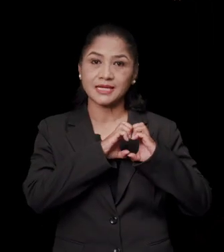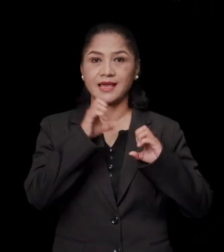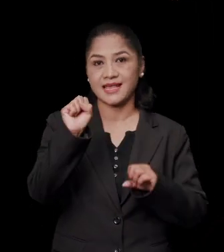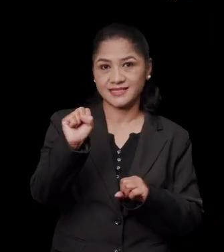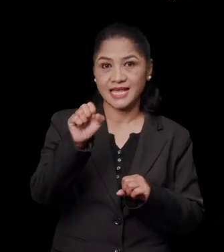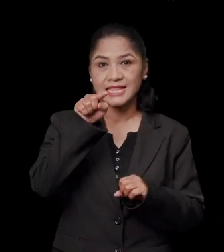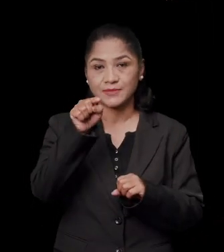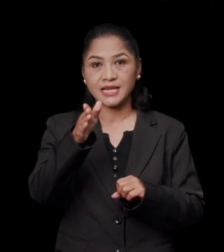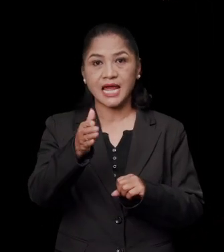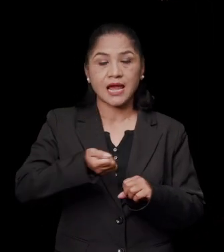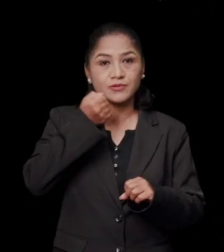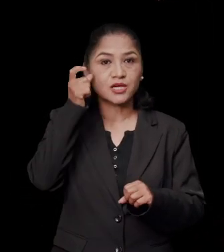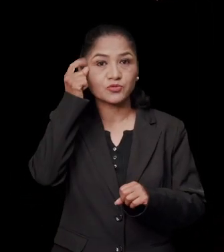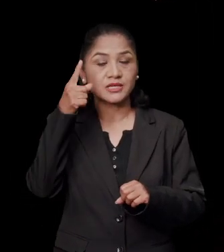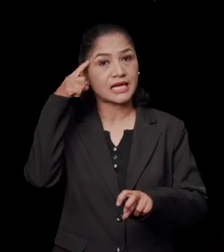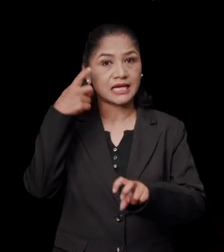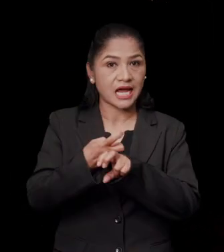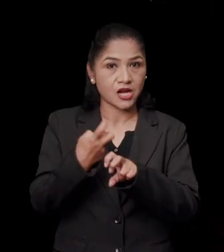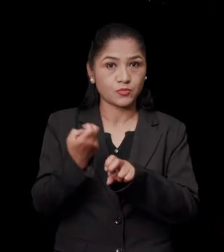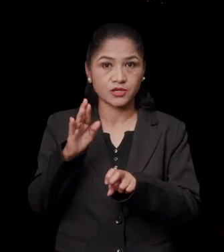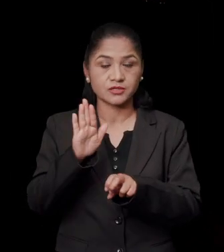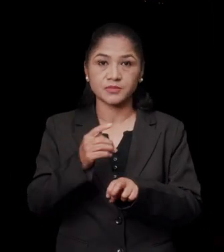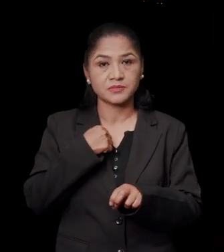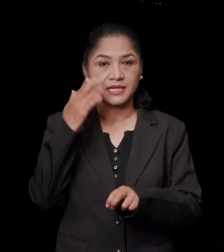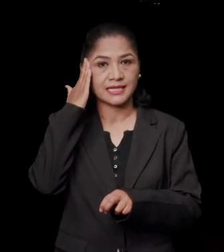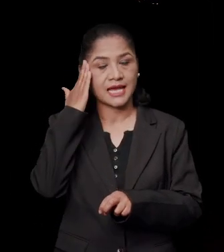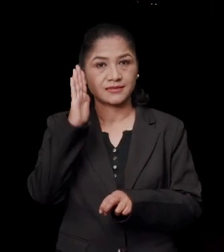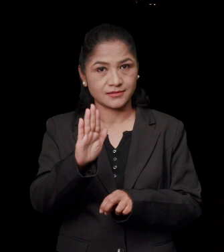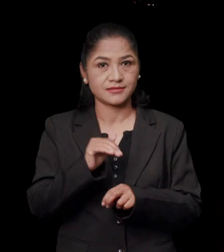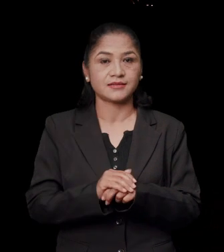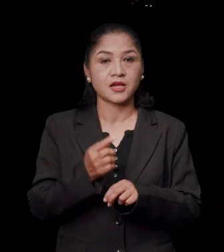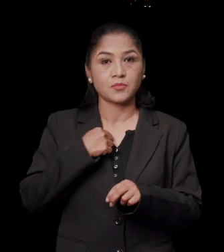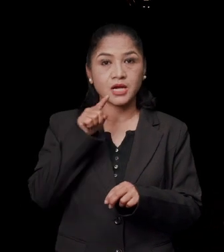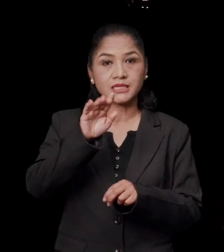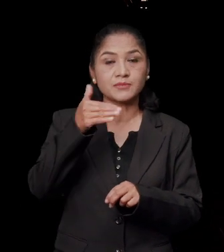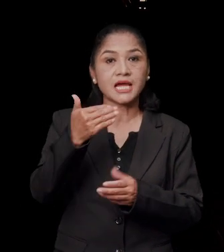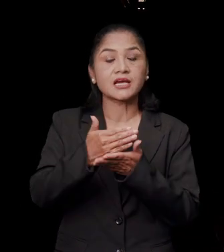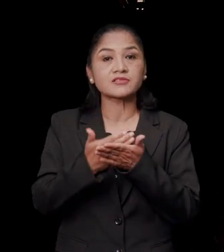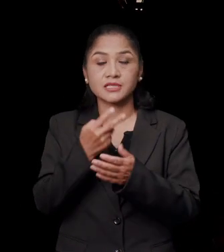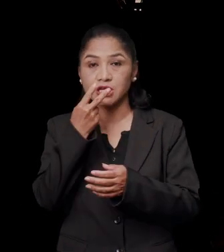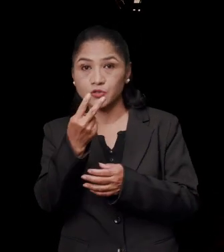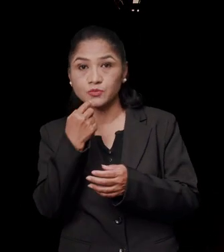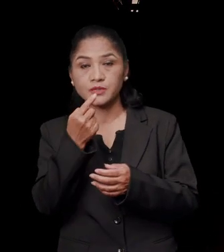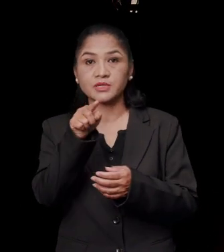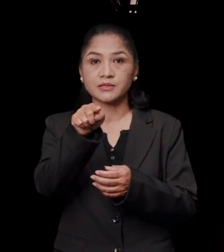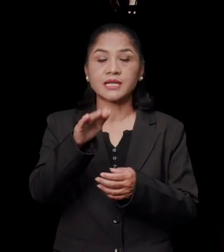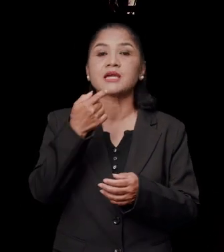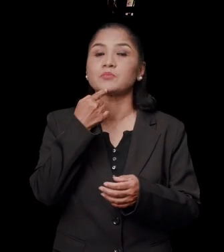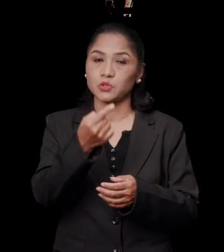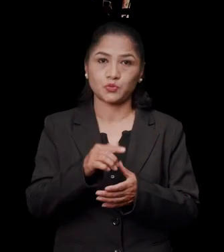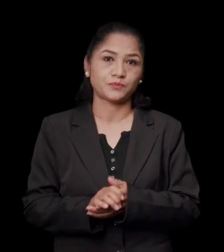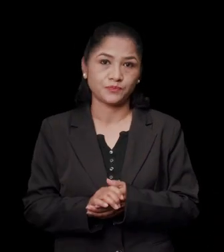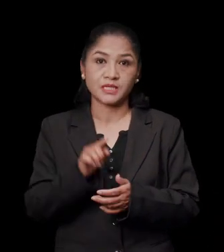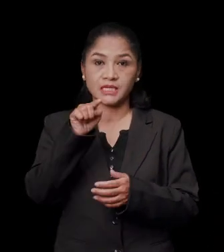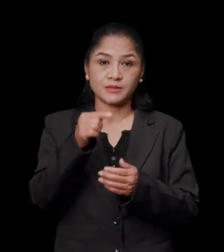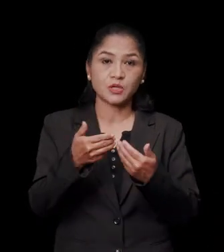प्रिय एस, तिमीले आफैलाई बुझ्न कठिन भइरहेको छ भन्ने मलाई थाहा छ। म तिमीलाई कसरी हेर्छु भनेर म तिमीलाई